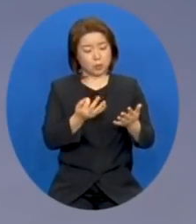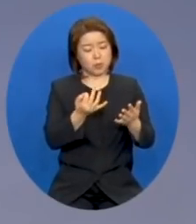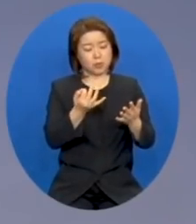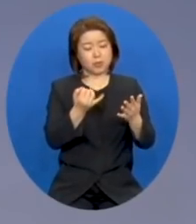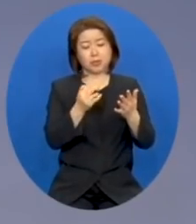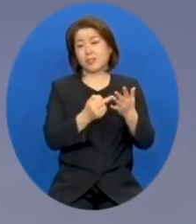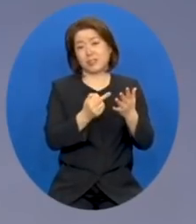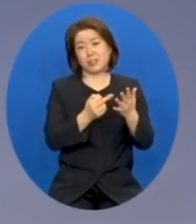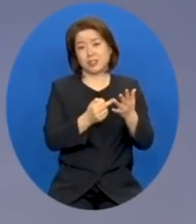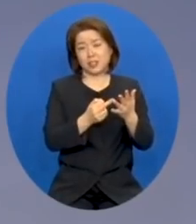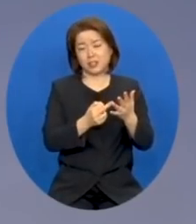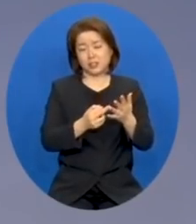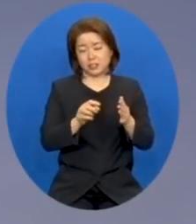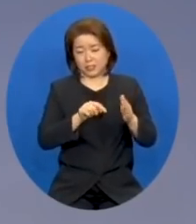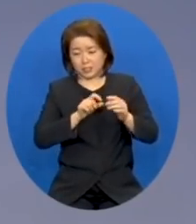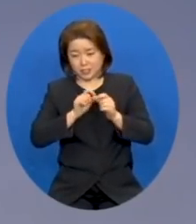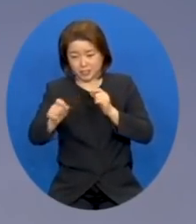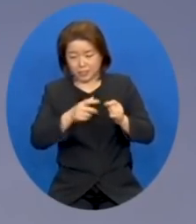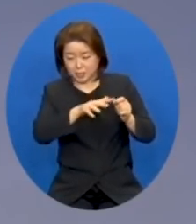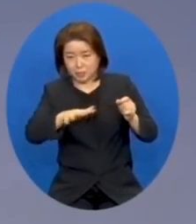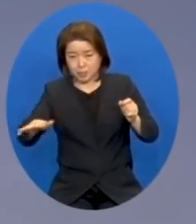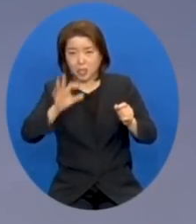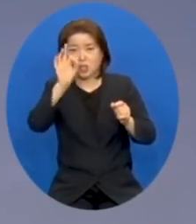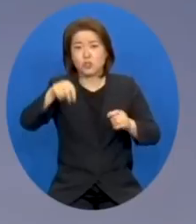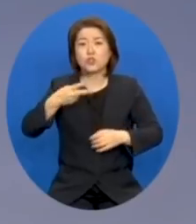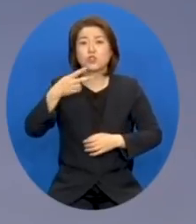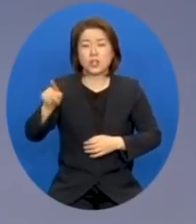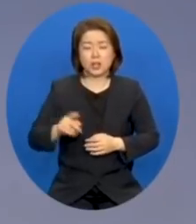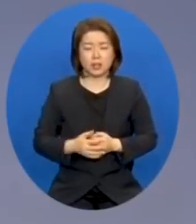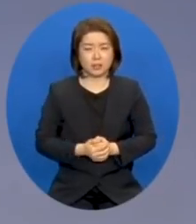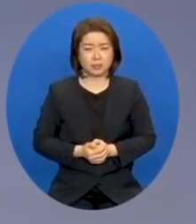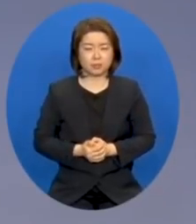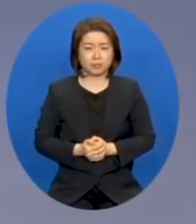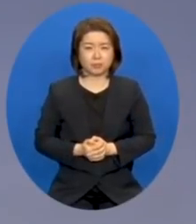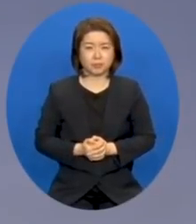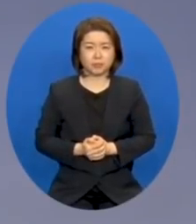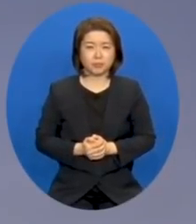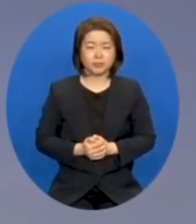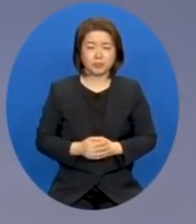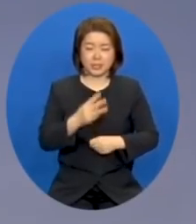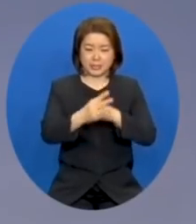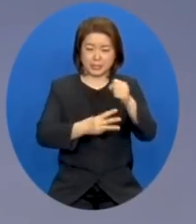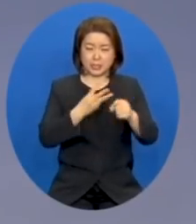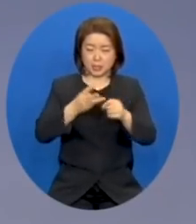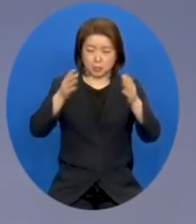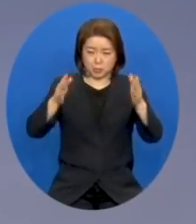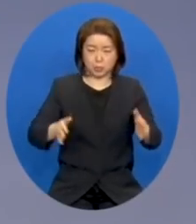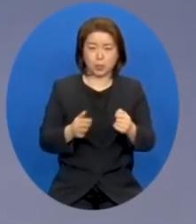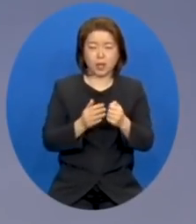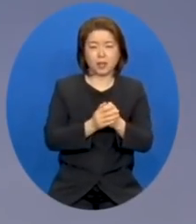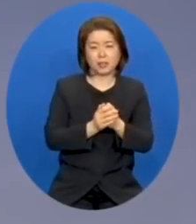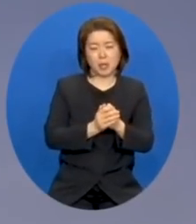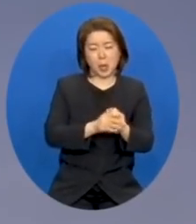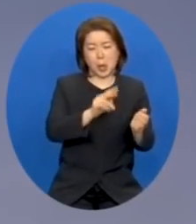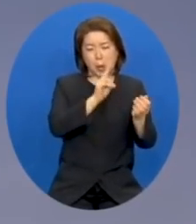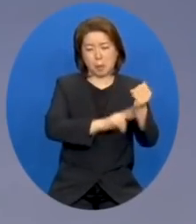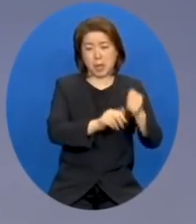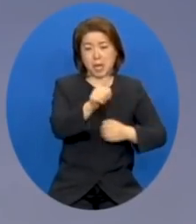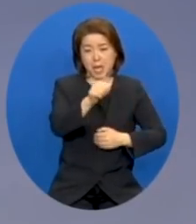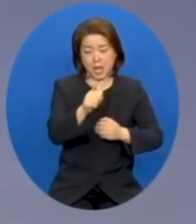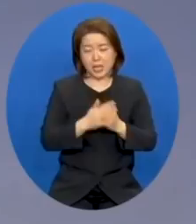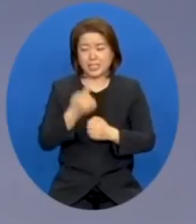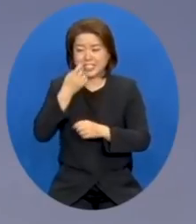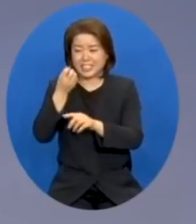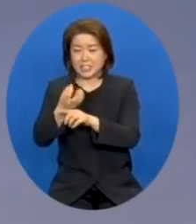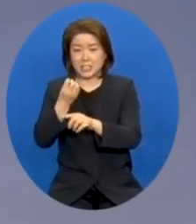예수님의 제자 가룟 유다 3년 동안 주님과 함께 동고동락 했으면서도 은 32 예수님